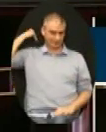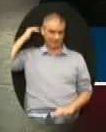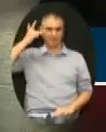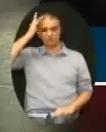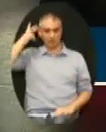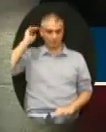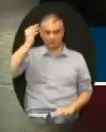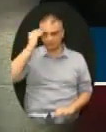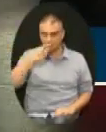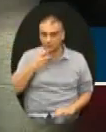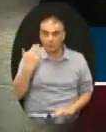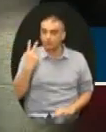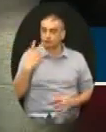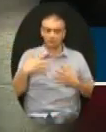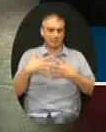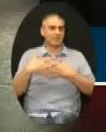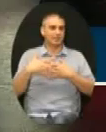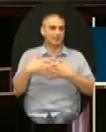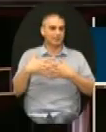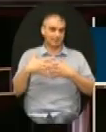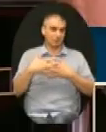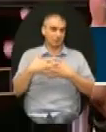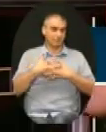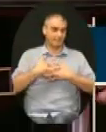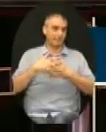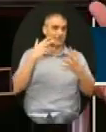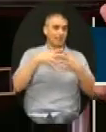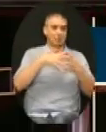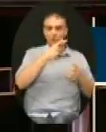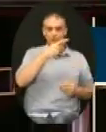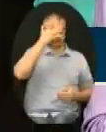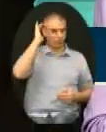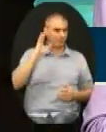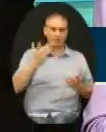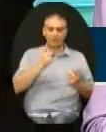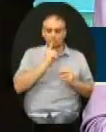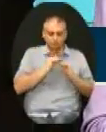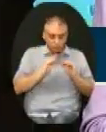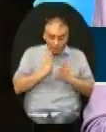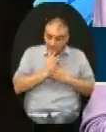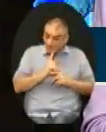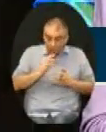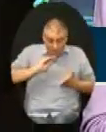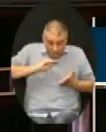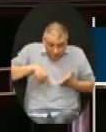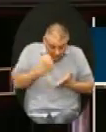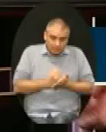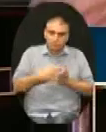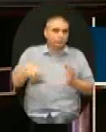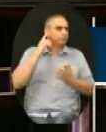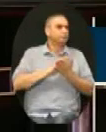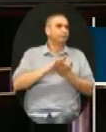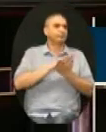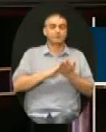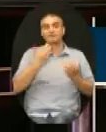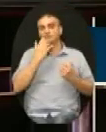ולמופז ולדברים, אתם זוכרים, היו שני ייחודים ככה, הם מפתיעים. היית הייחוד ההוא של מופז, שאיך הוא נסגר? בשקט, עד שהדבר לא היה חתום, נעול, אף אחד לא שמע,